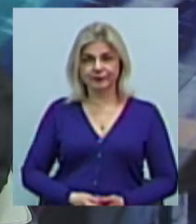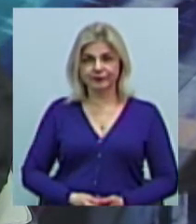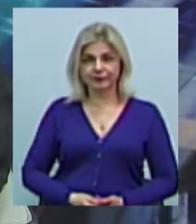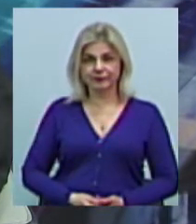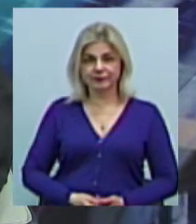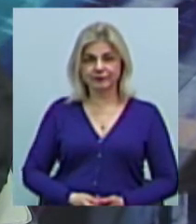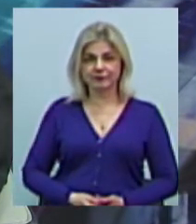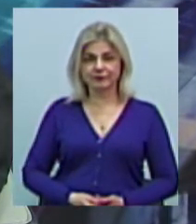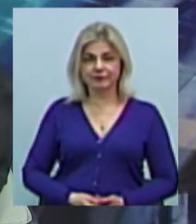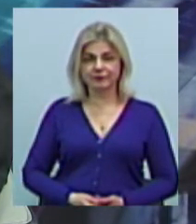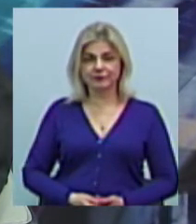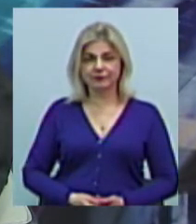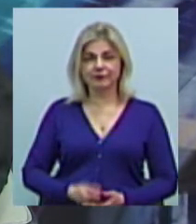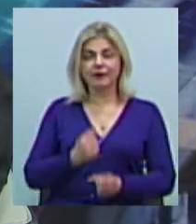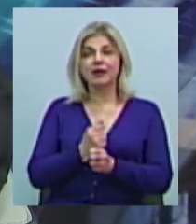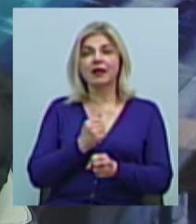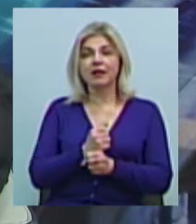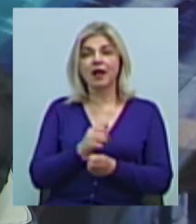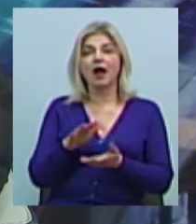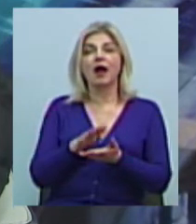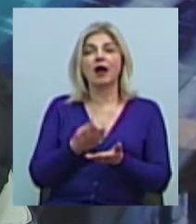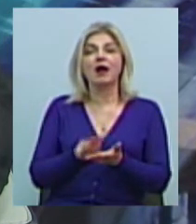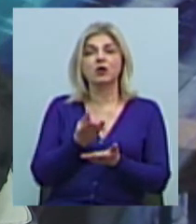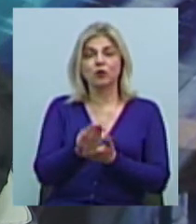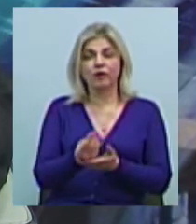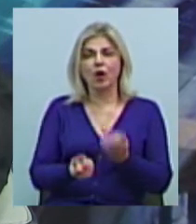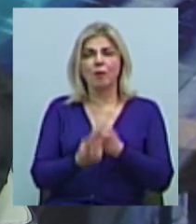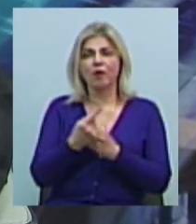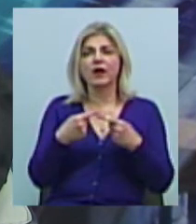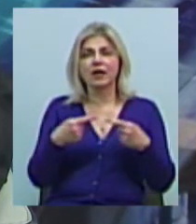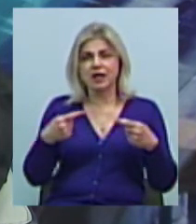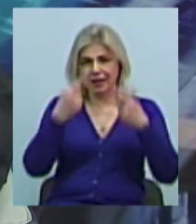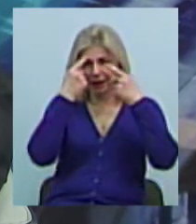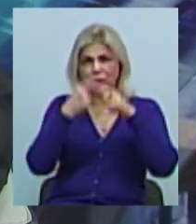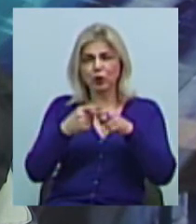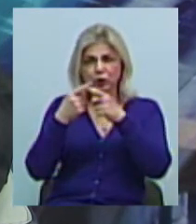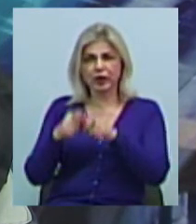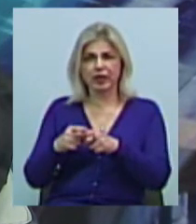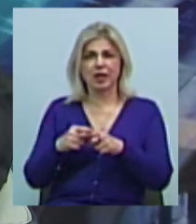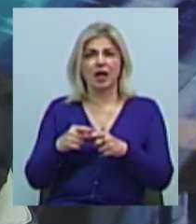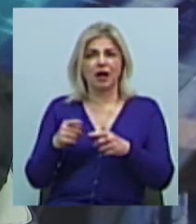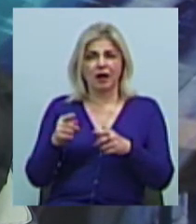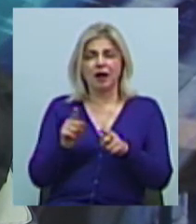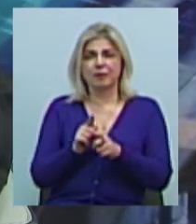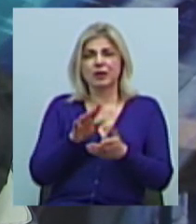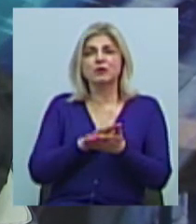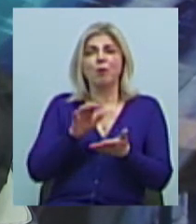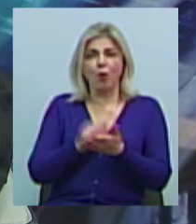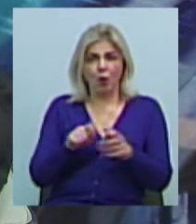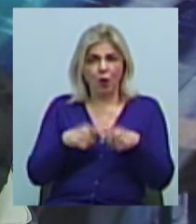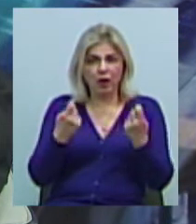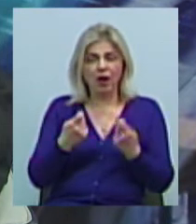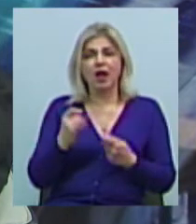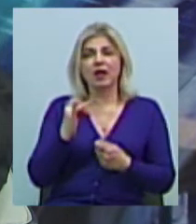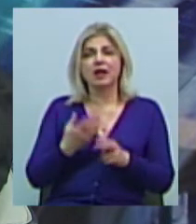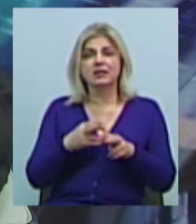в особистих кабінетах проводять розрахунки, тому виникають деякі технічні збої. І наголошую, що цю процедуру потрібно